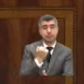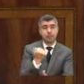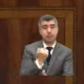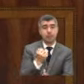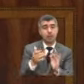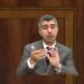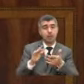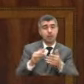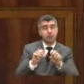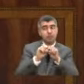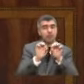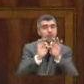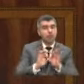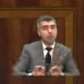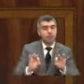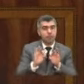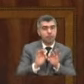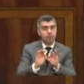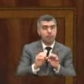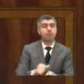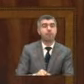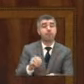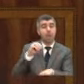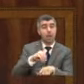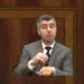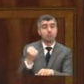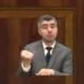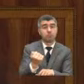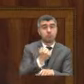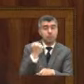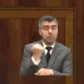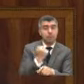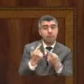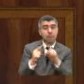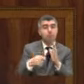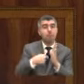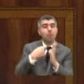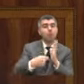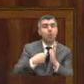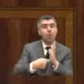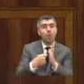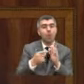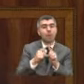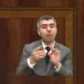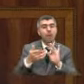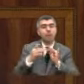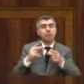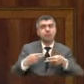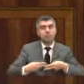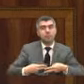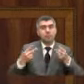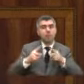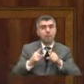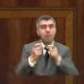وبرز ذلك مع جائحة كورونا، وهناك تأخر ملحوظ في تطوير مشاريع رقمية ذات الأثر الملموس على الحياة اليومية للمواطن